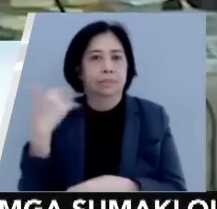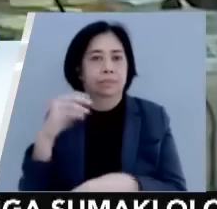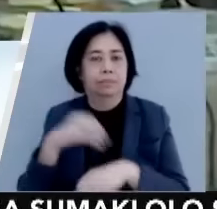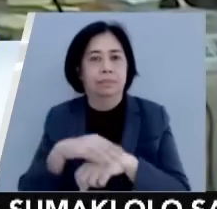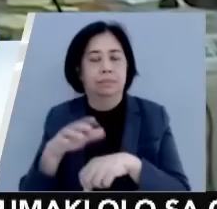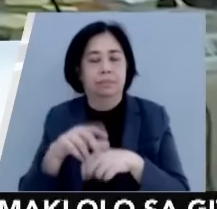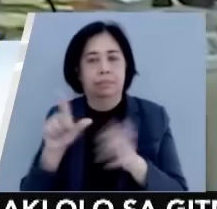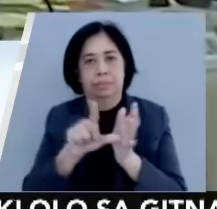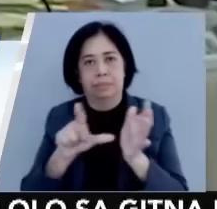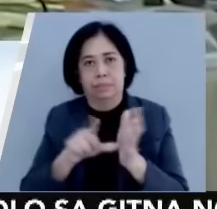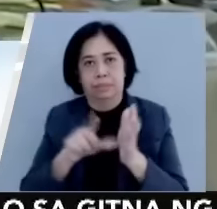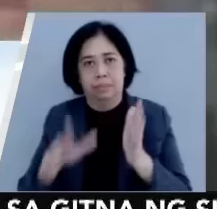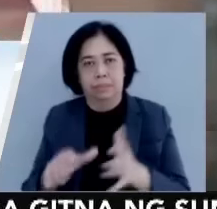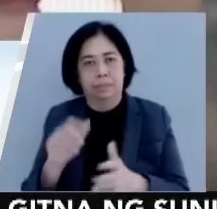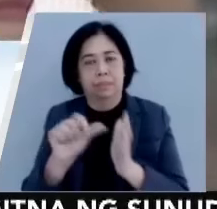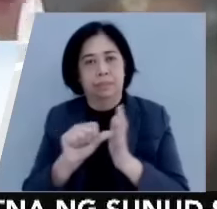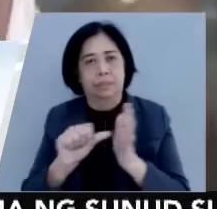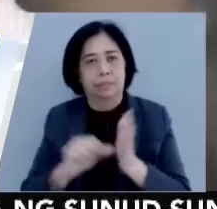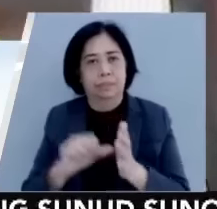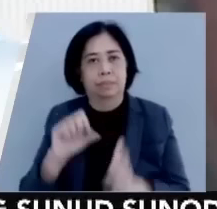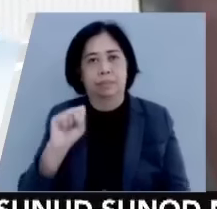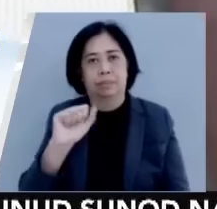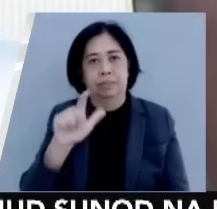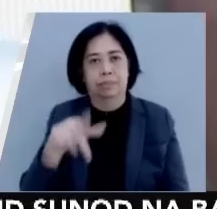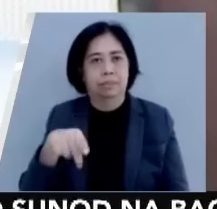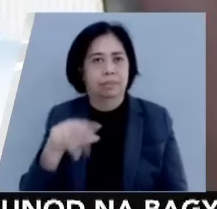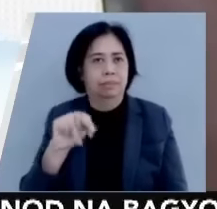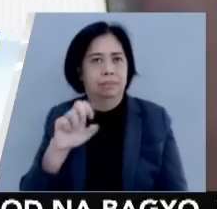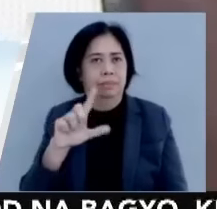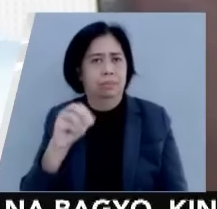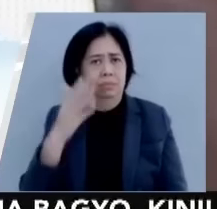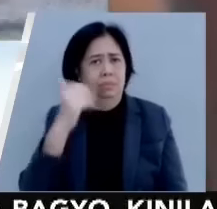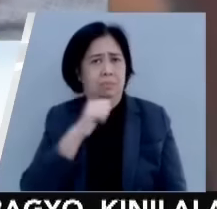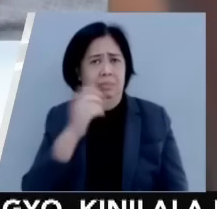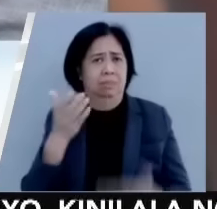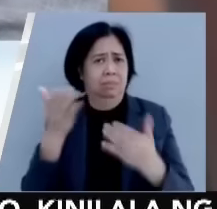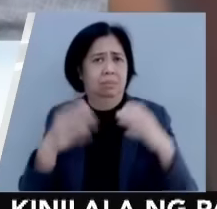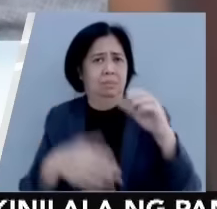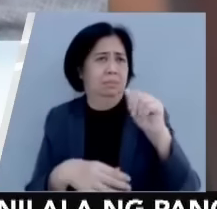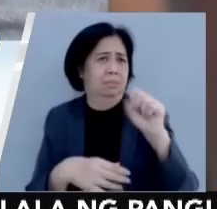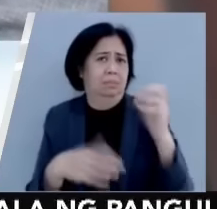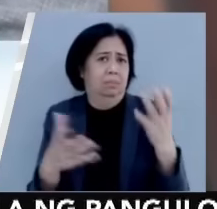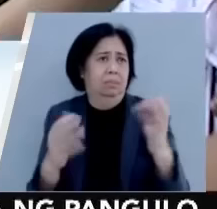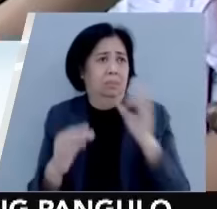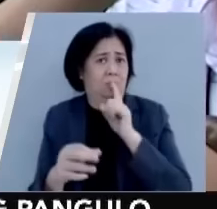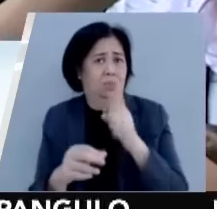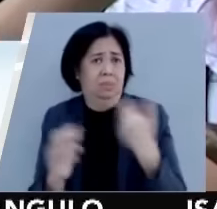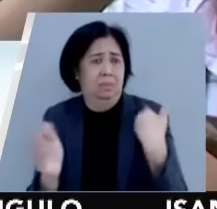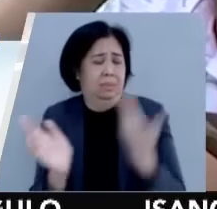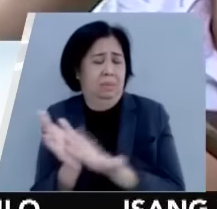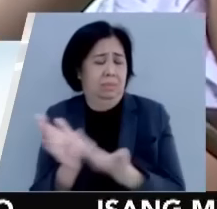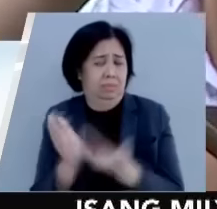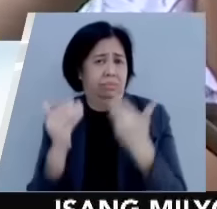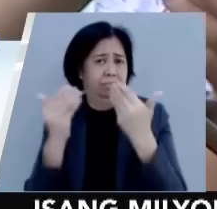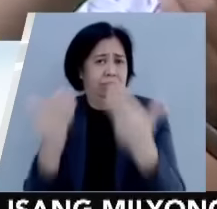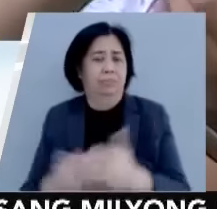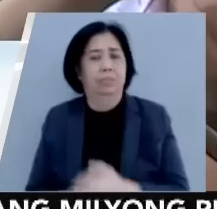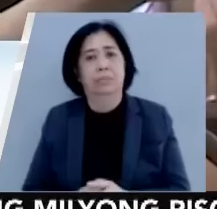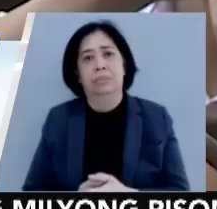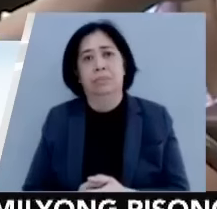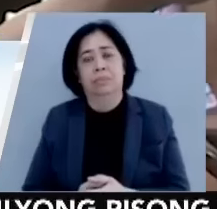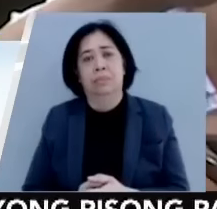adviser na si Attorney Salvador Panelo, bakit hindi na lang maghain ng kaso kung mayroong ebidensya? We just cannot give you